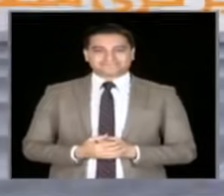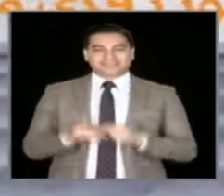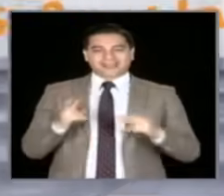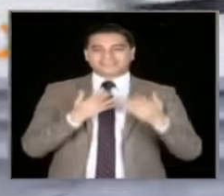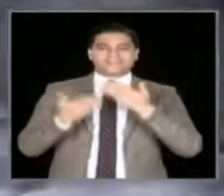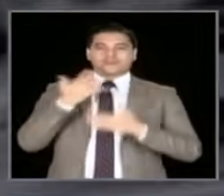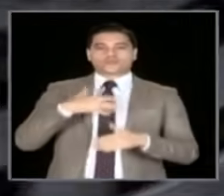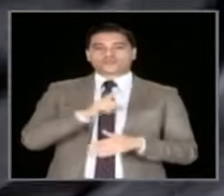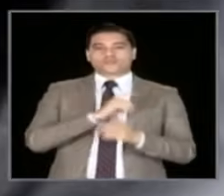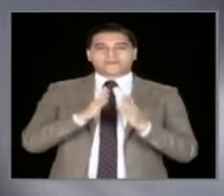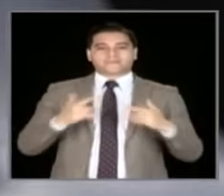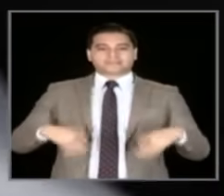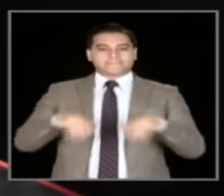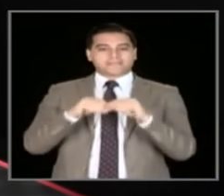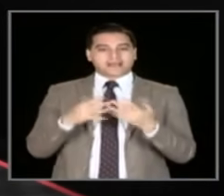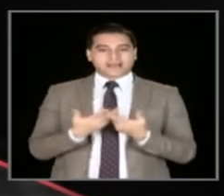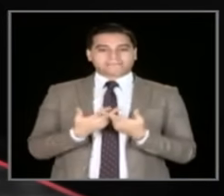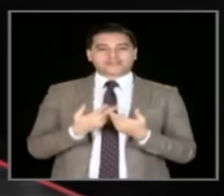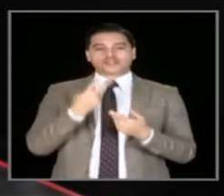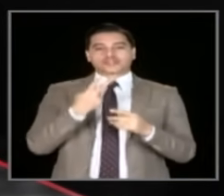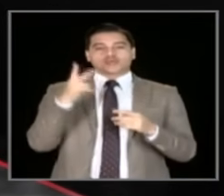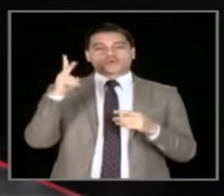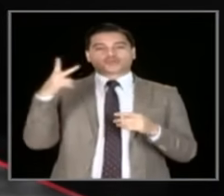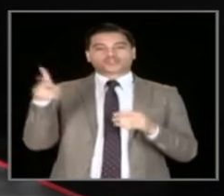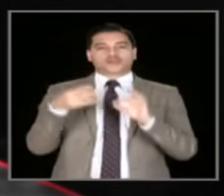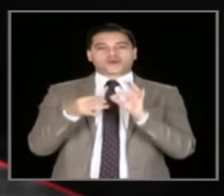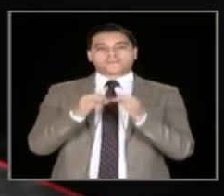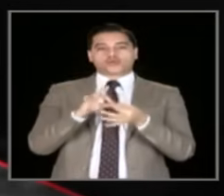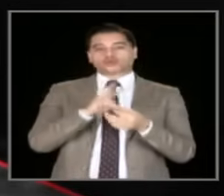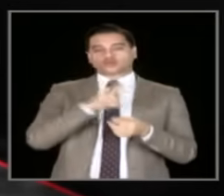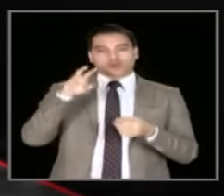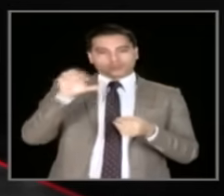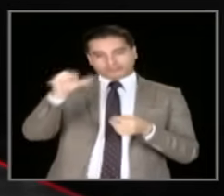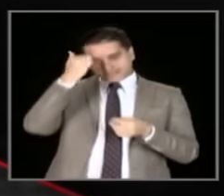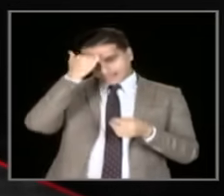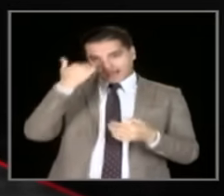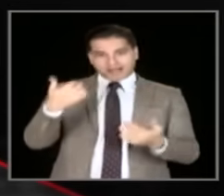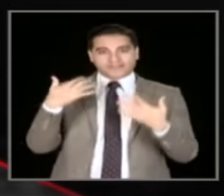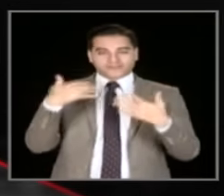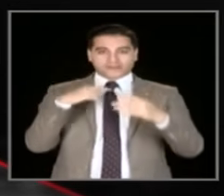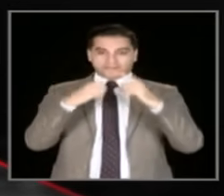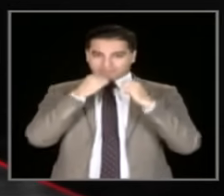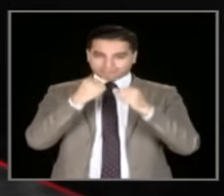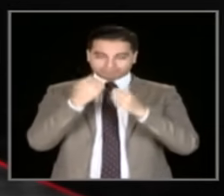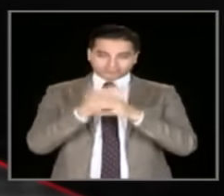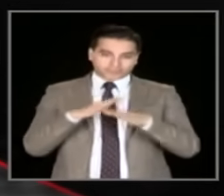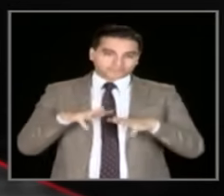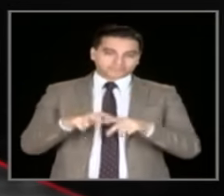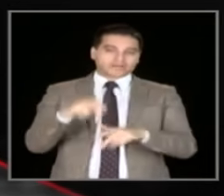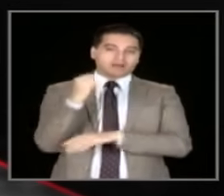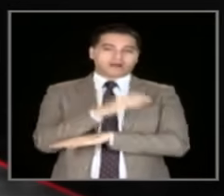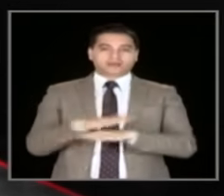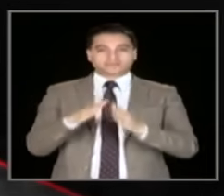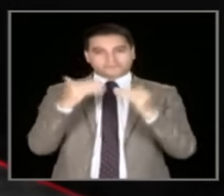في الحلقات اللي فاتت طلاب مصر جمعوا 22 مليون و790 ألف جنيه في خزنة البنك الأهلي